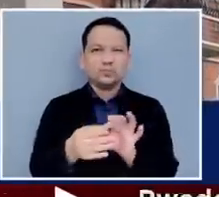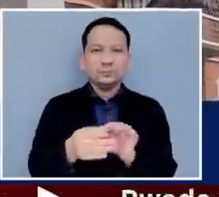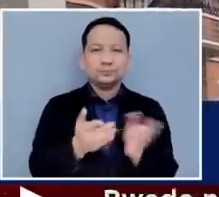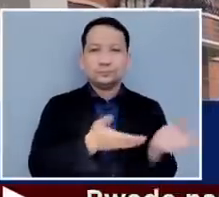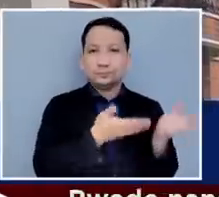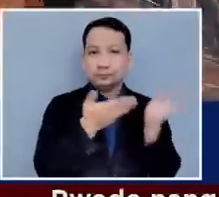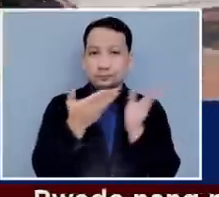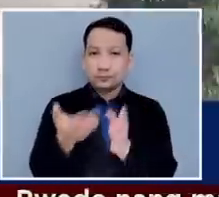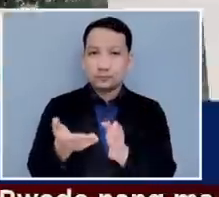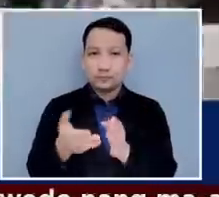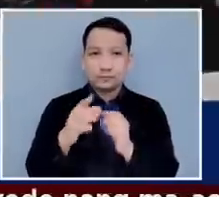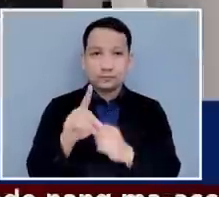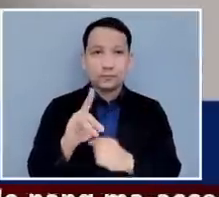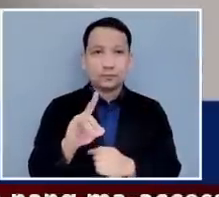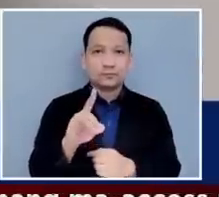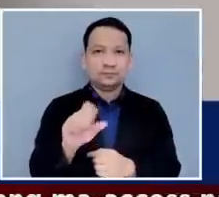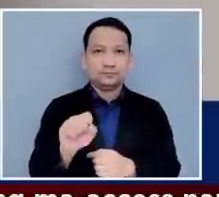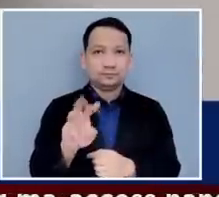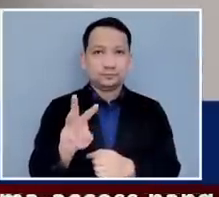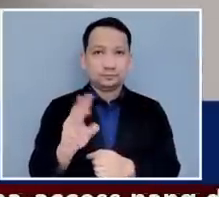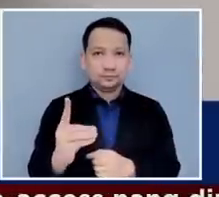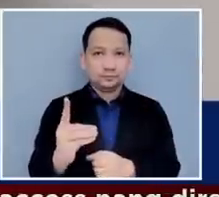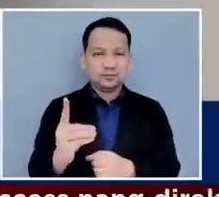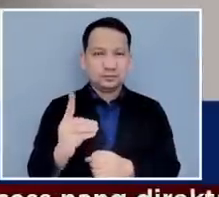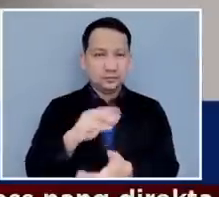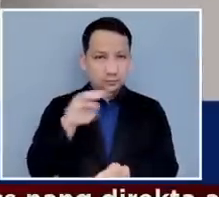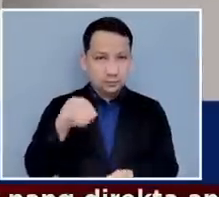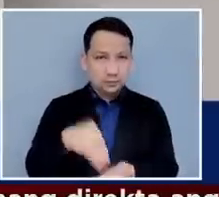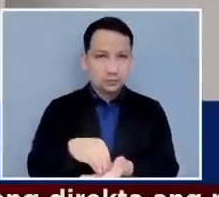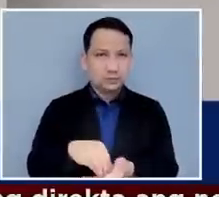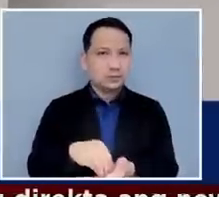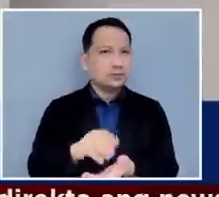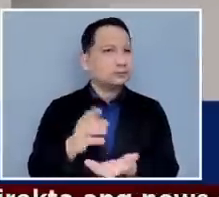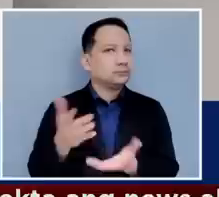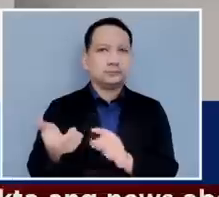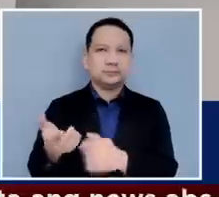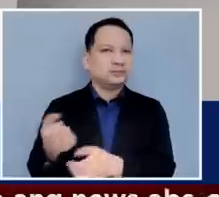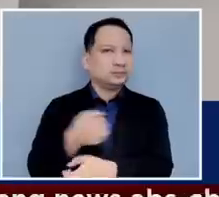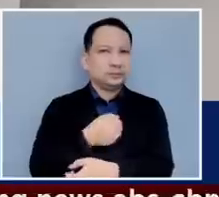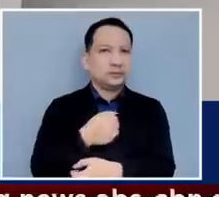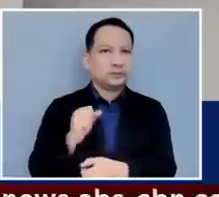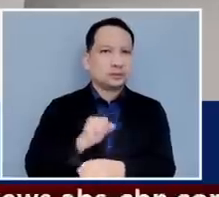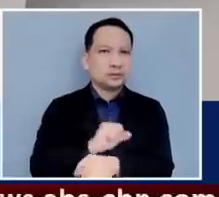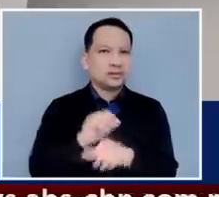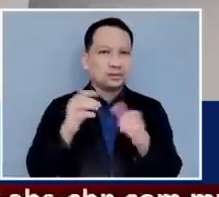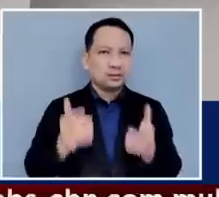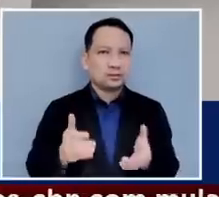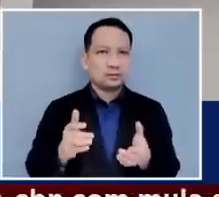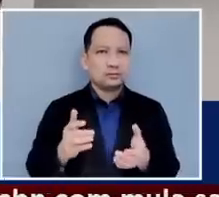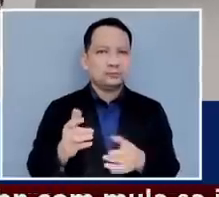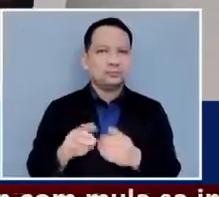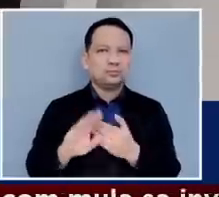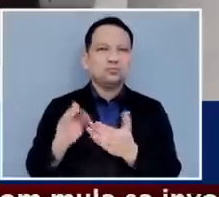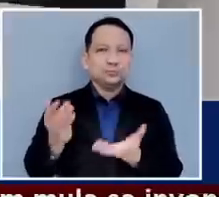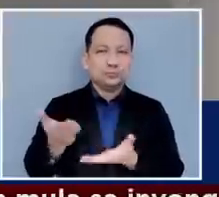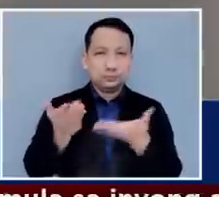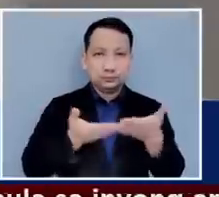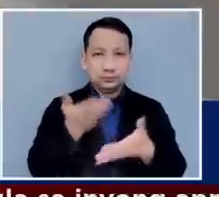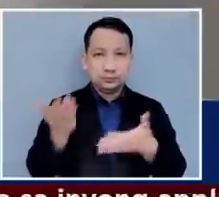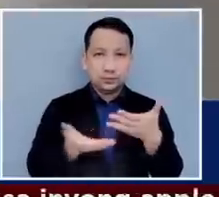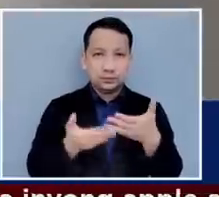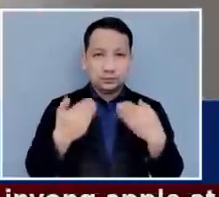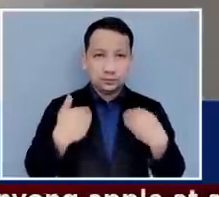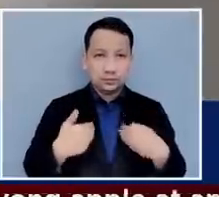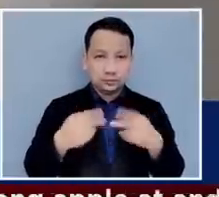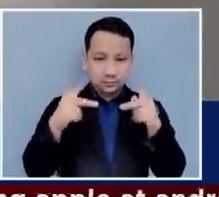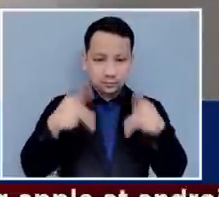sa DSWD sa Mandaluyong. Pero hindi pa rin niya nabawi ang mga manggagawa at sa halip, kinasuhan siya ng trafficking.